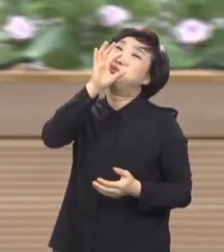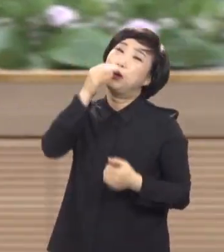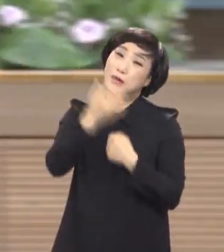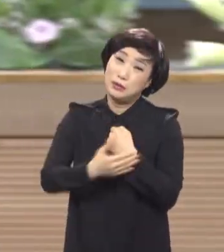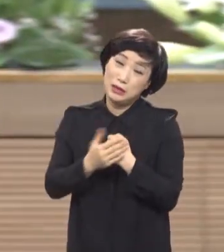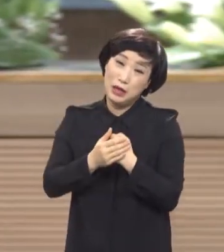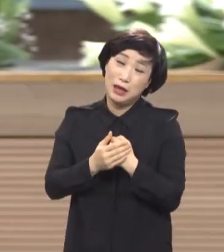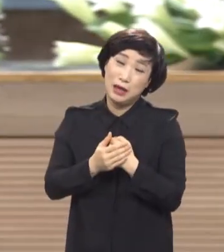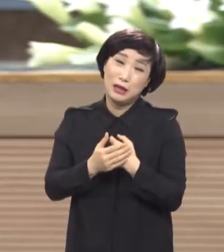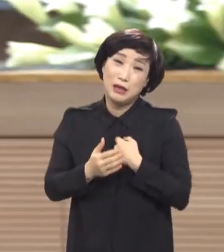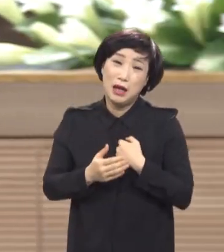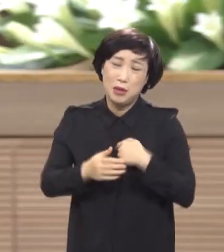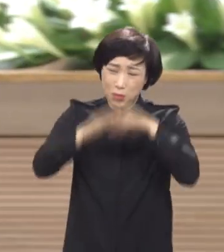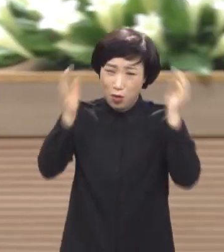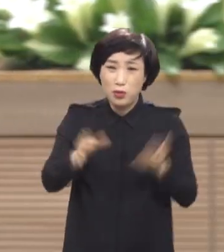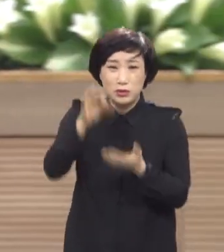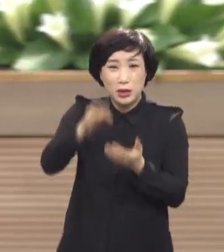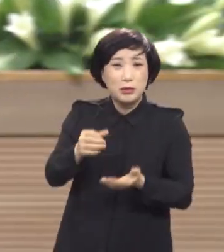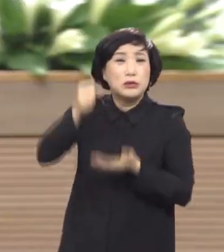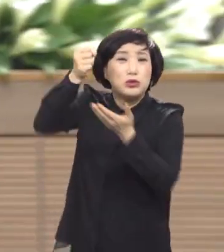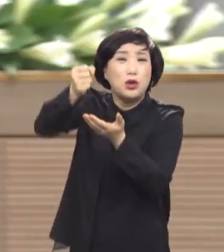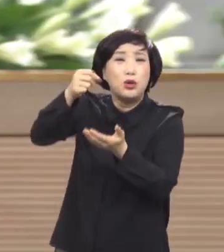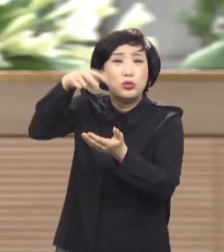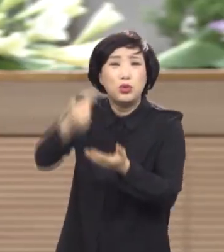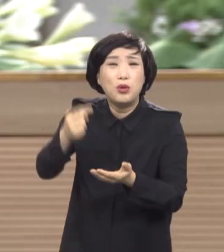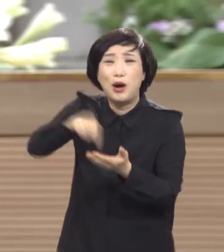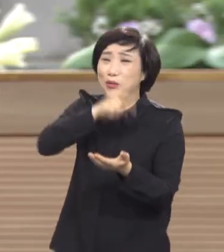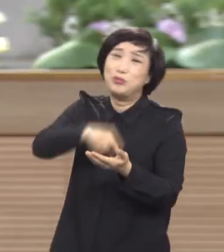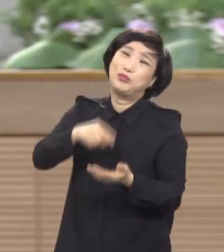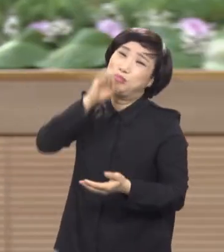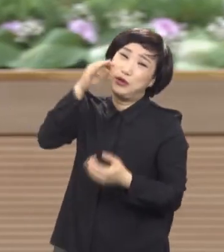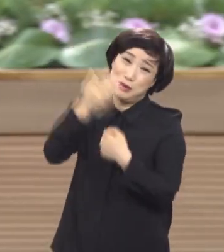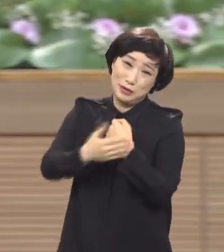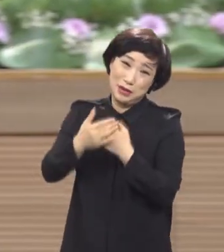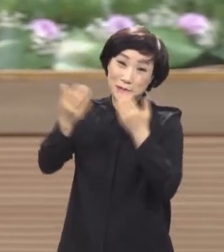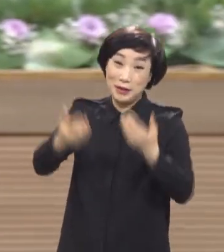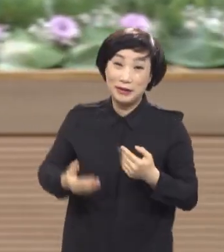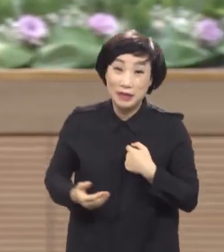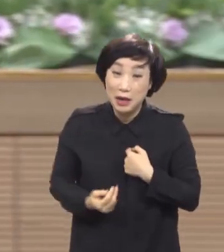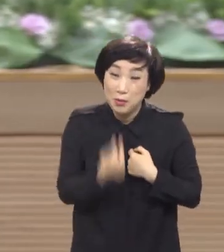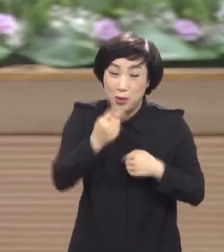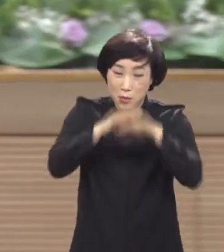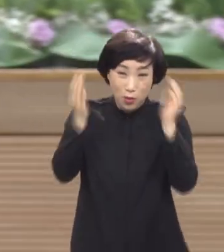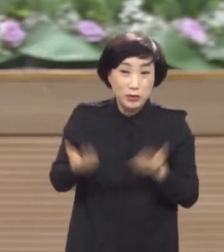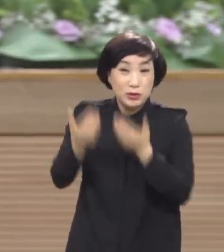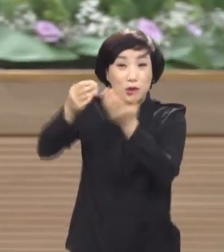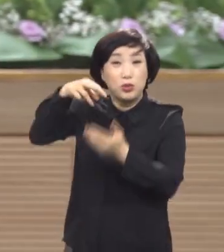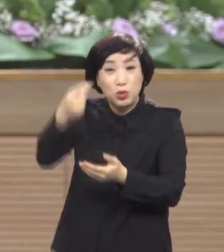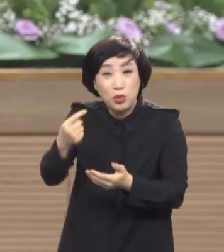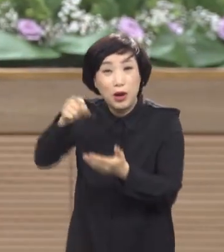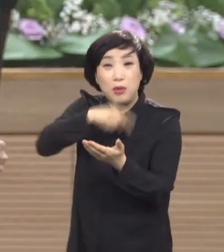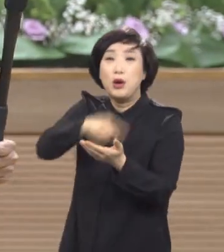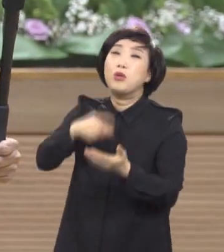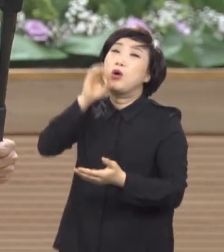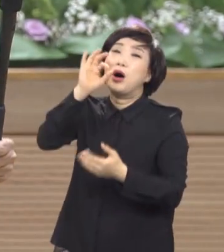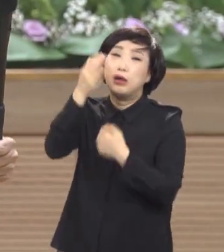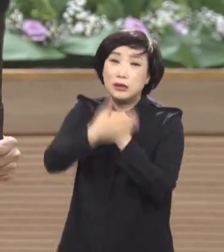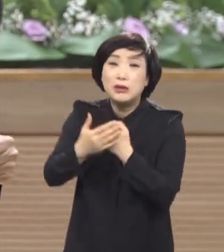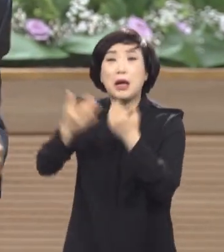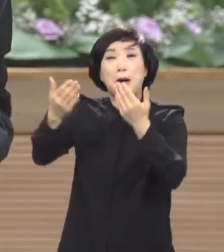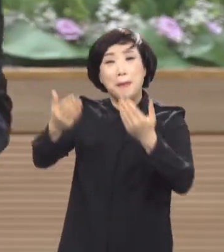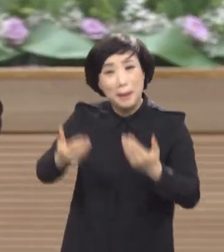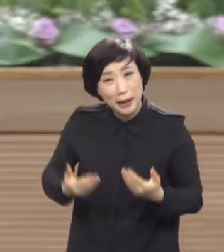내 전 재산을 다 드려도 갚을 수 없는 은혜 내 목숨을 다 드려도 갚을 수 없는 은혜의